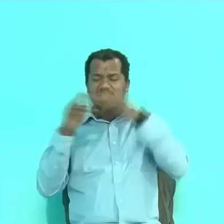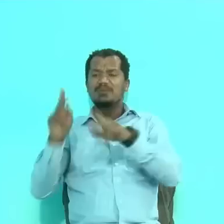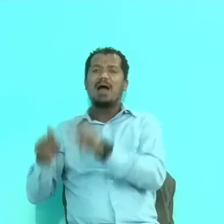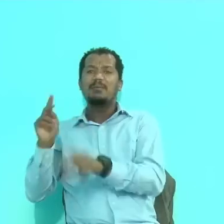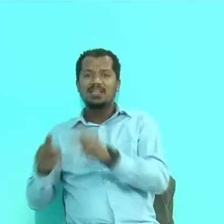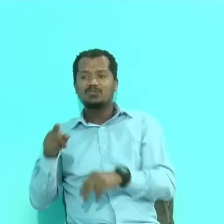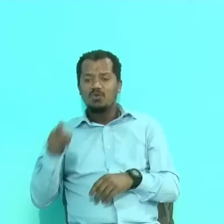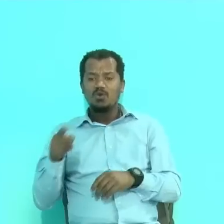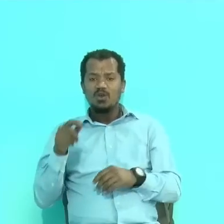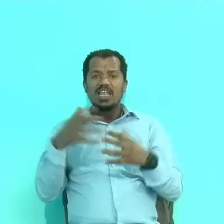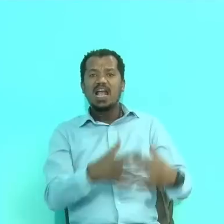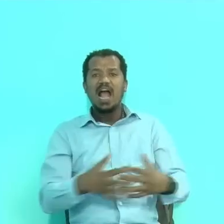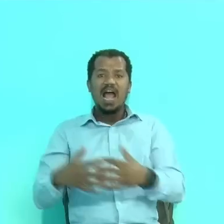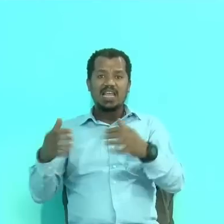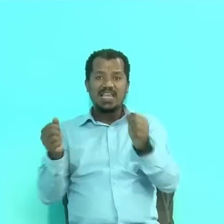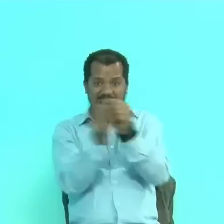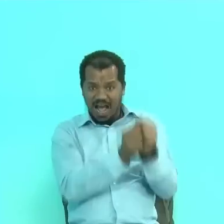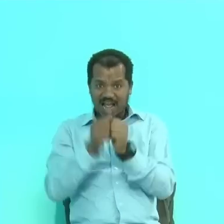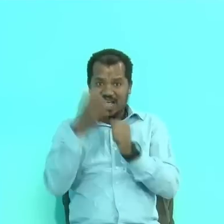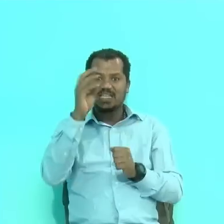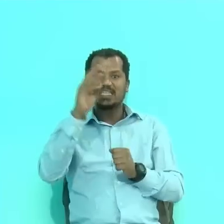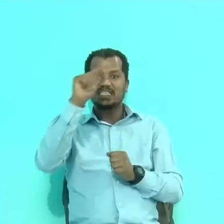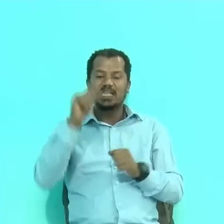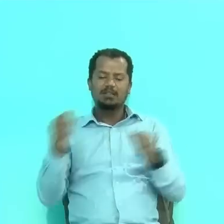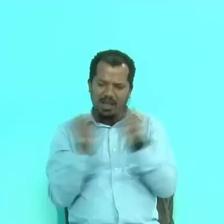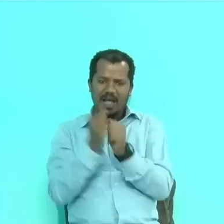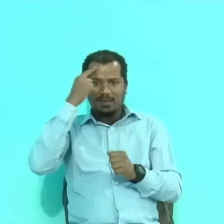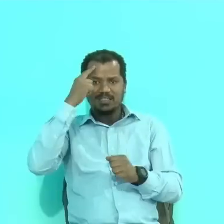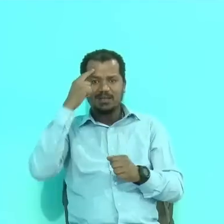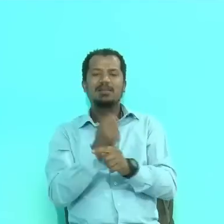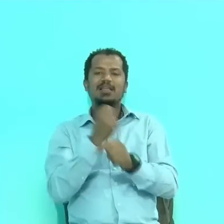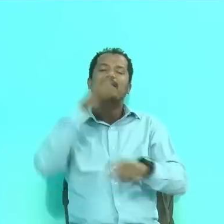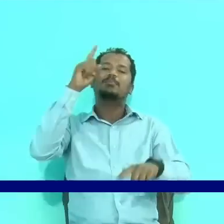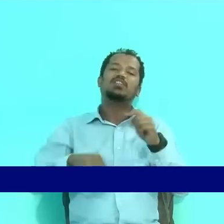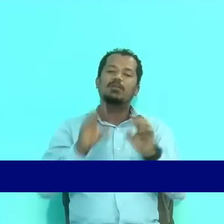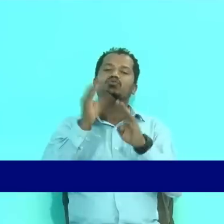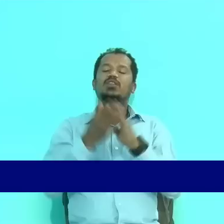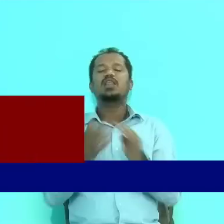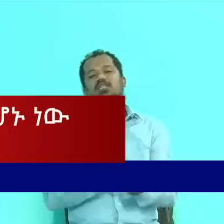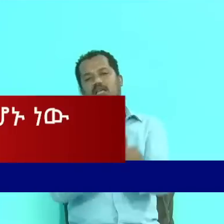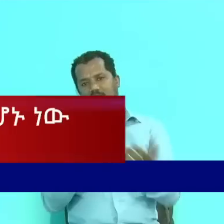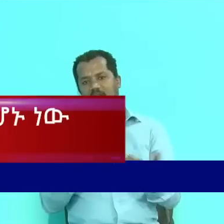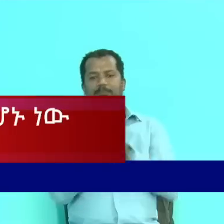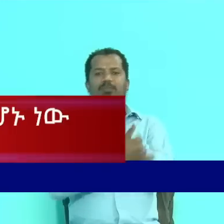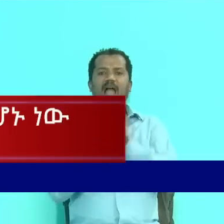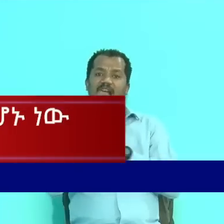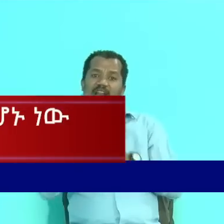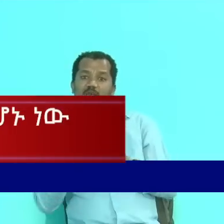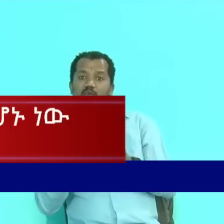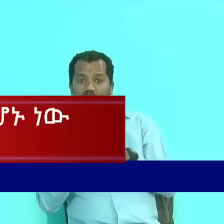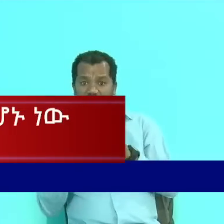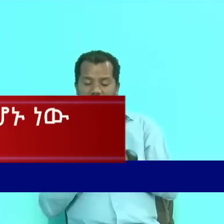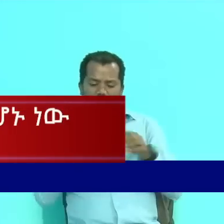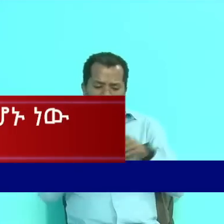Maversab, Maversaba Yegara Sitoch, Menmino, Begara Masavena Metagver, Machalu Betunitan Escatelan. Hagarai Unitau,